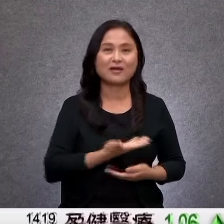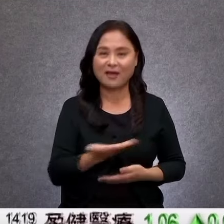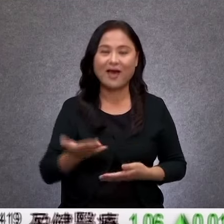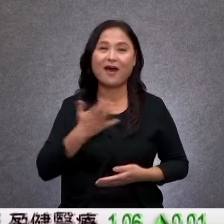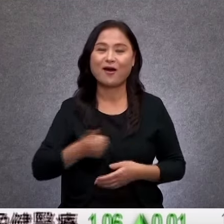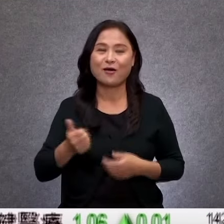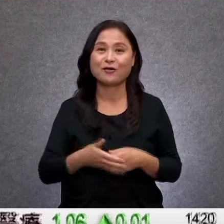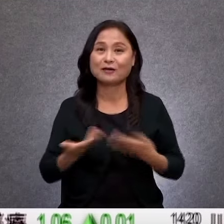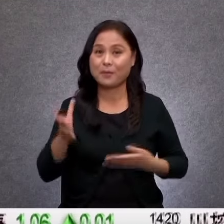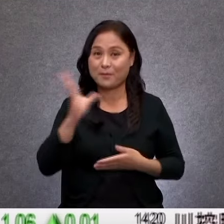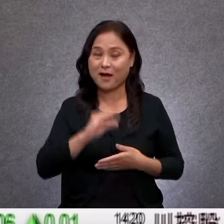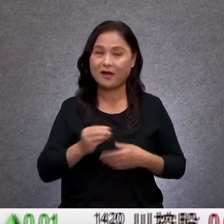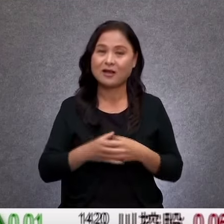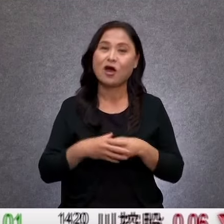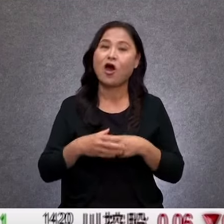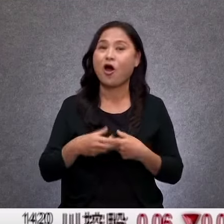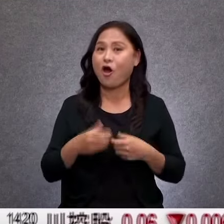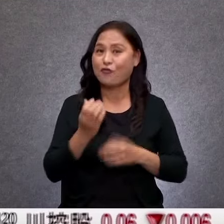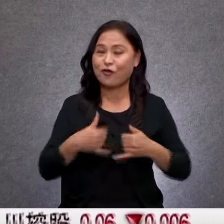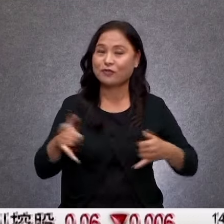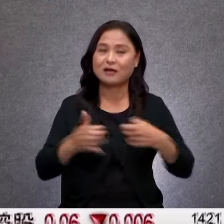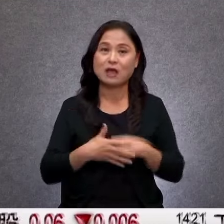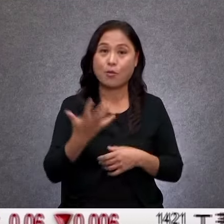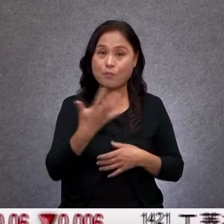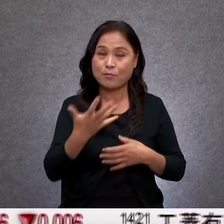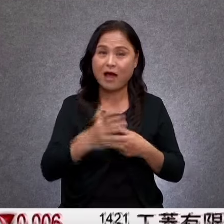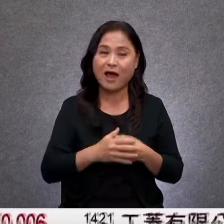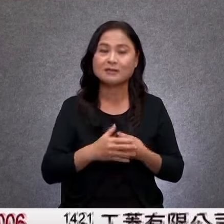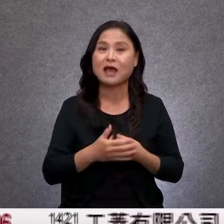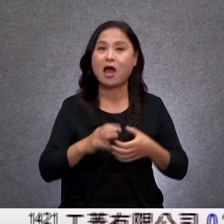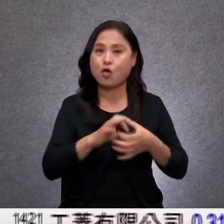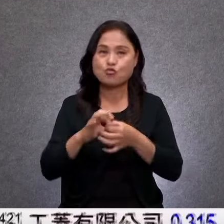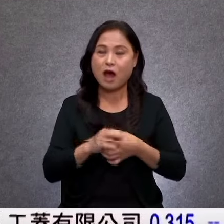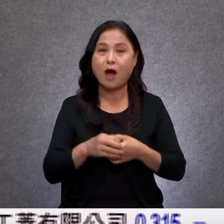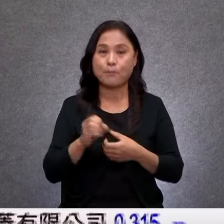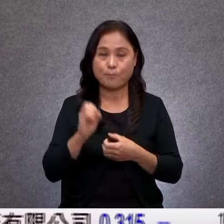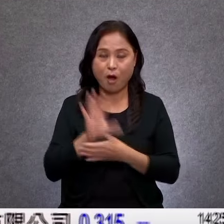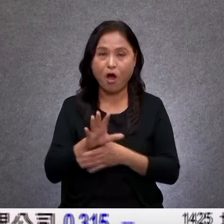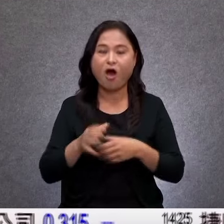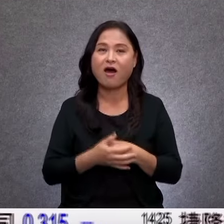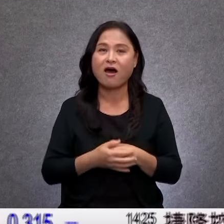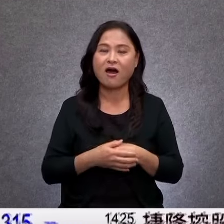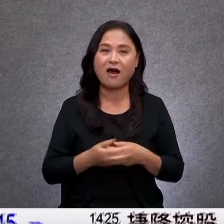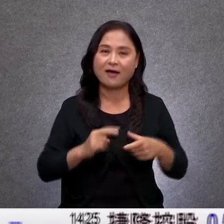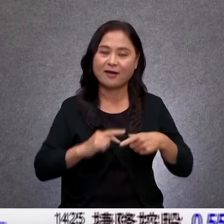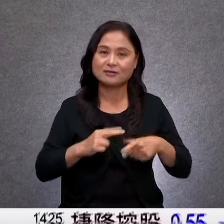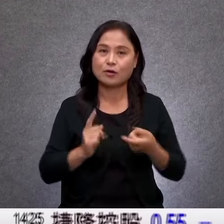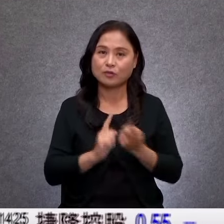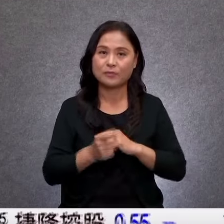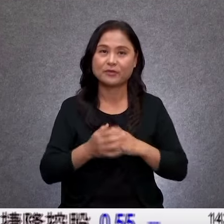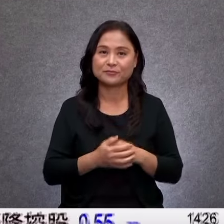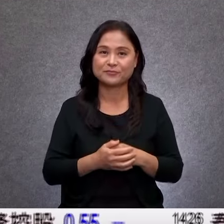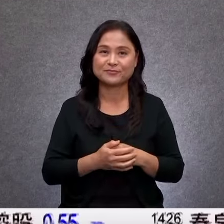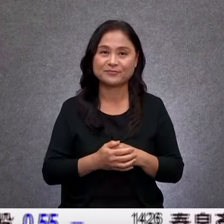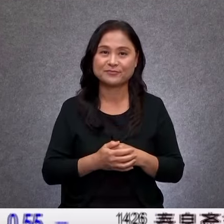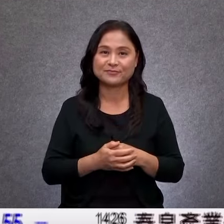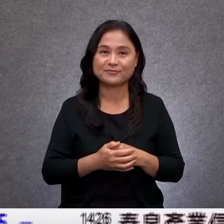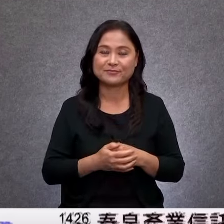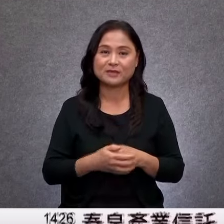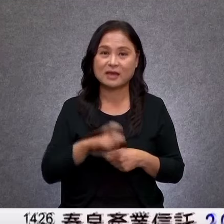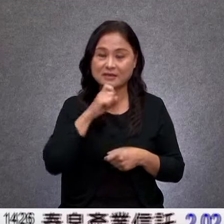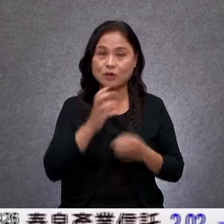生。各位大家好。 而今晚咧，呢個論壇咧係由5间嘅電子傳媒咧係聯合舉辦嘅。等我嚟介紹